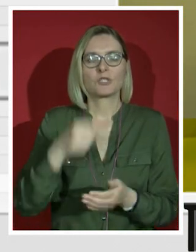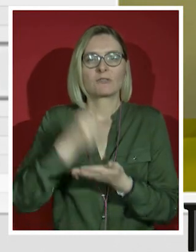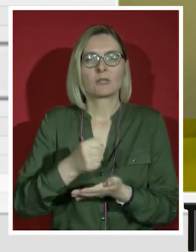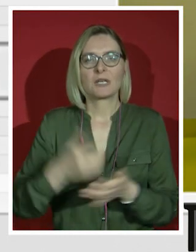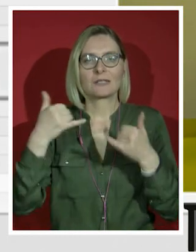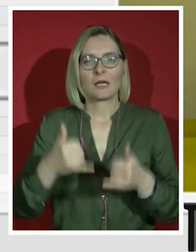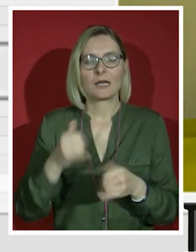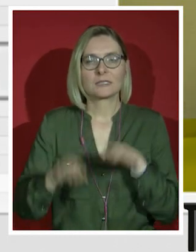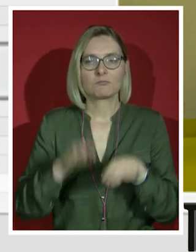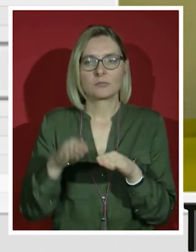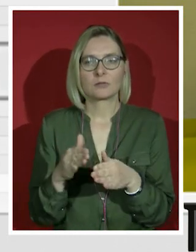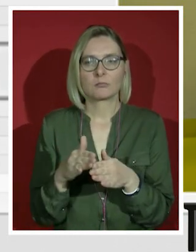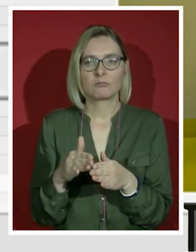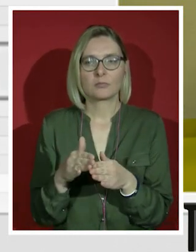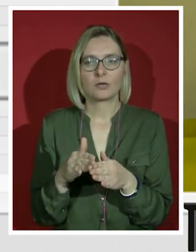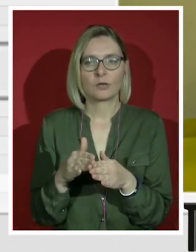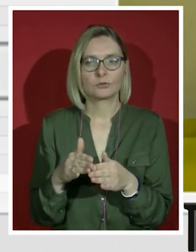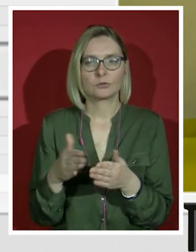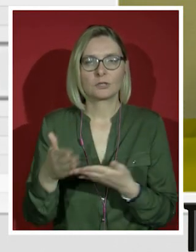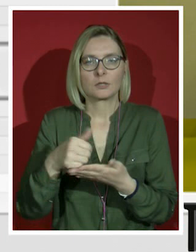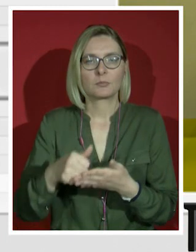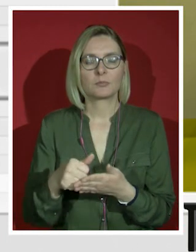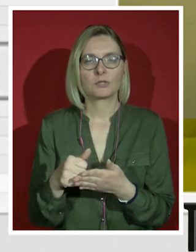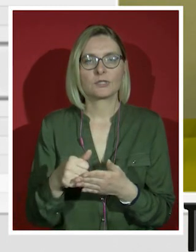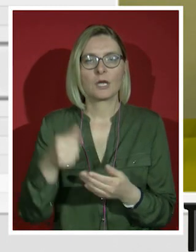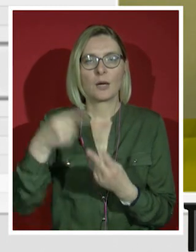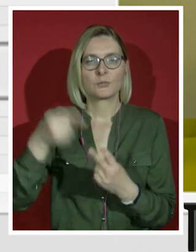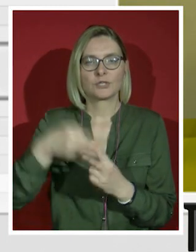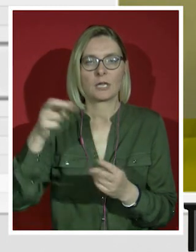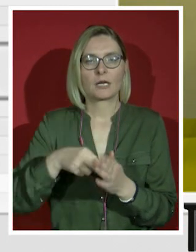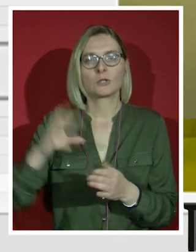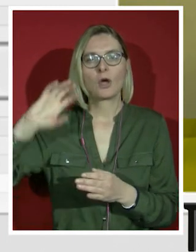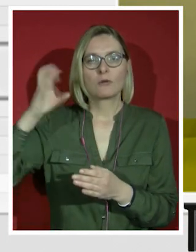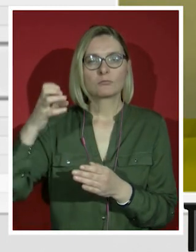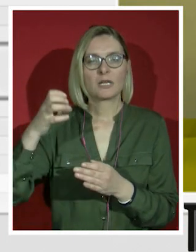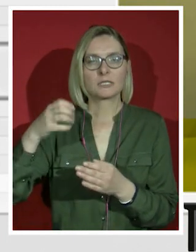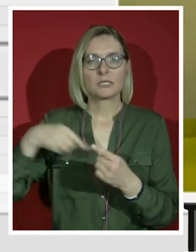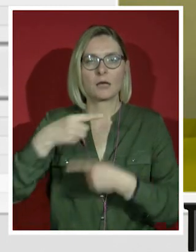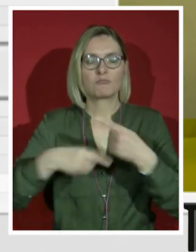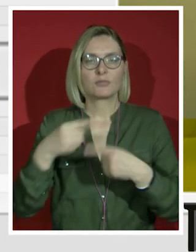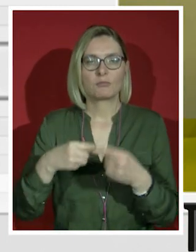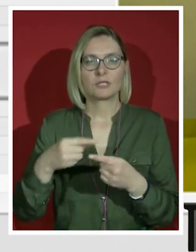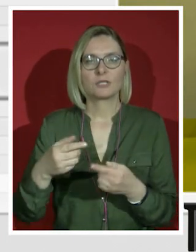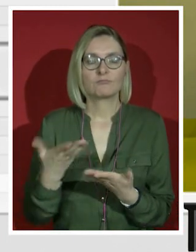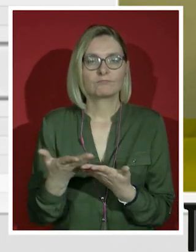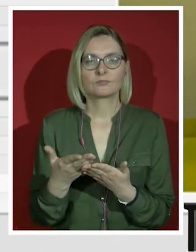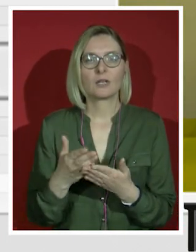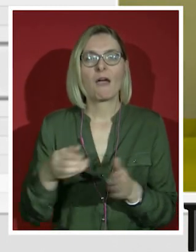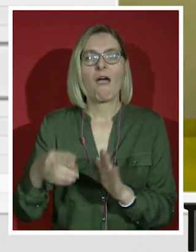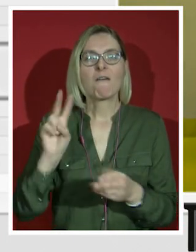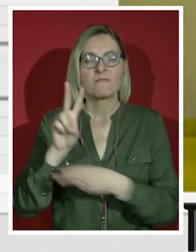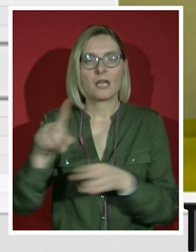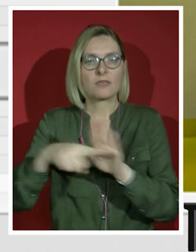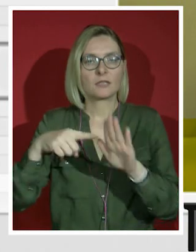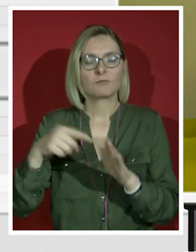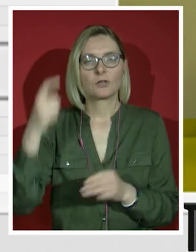сме веќе на прагот на рентабилност во пчеларењето. Климатските промени си го земаат својот данок. Самите знаете